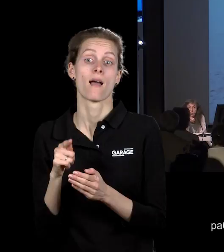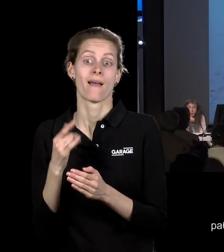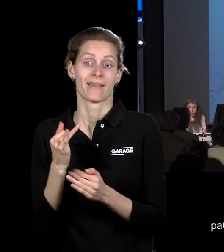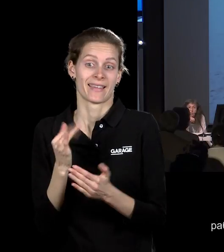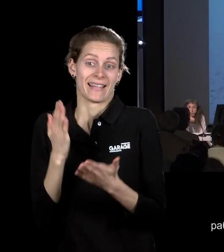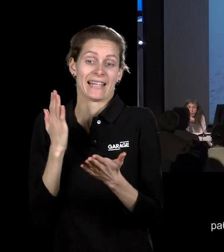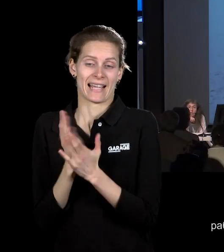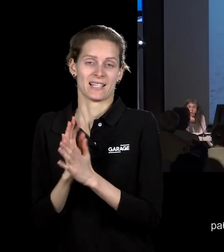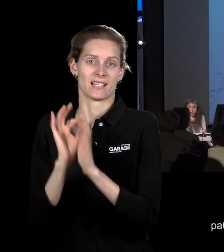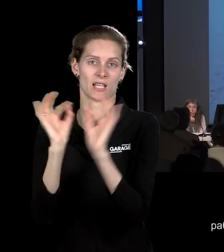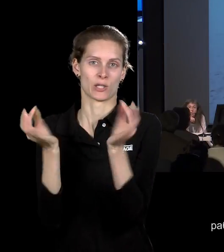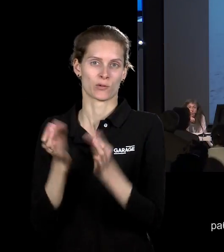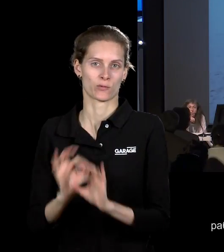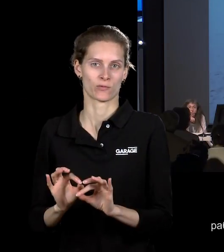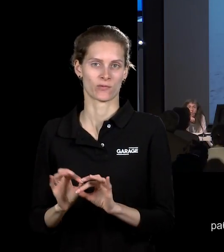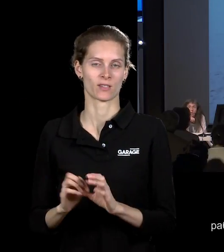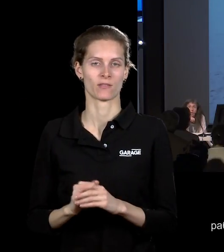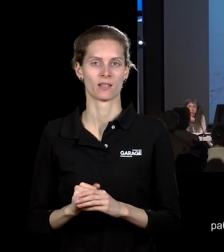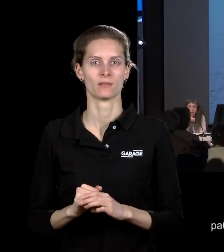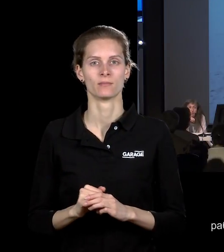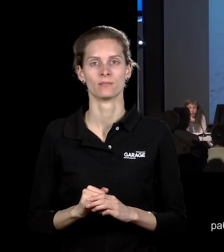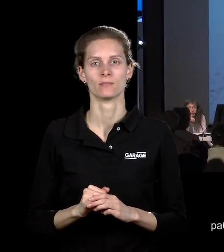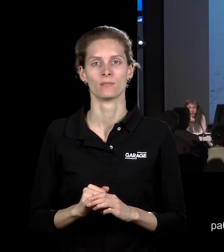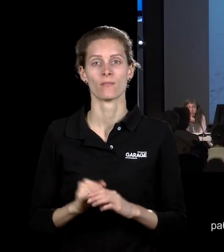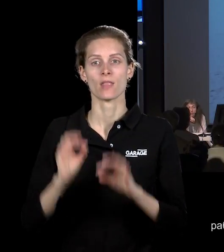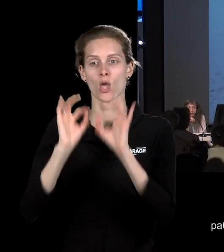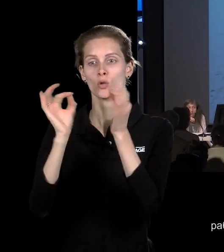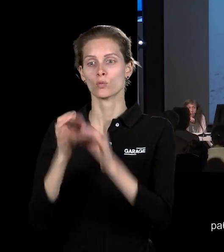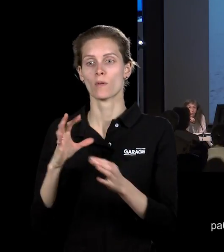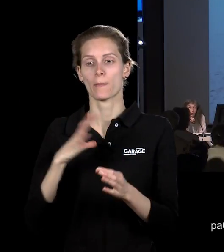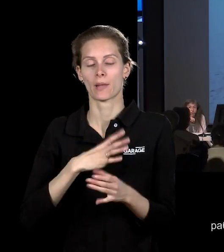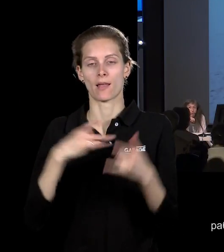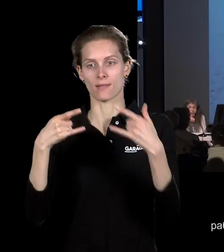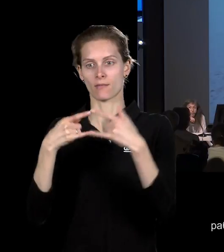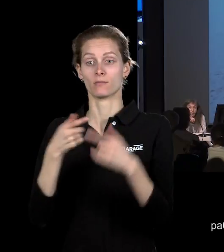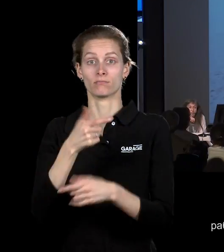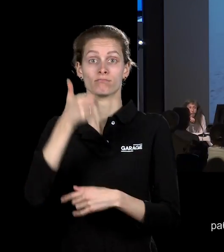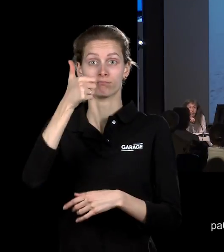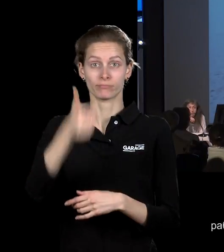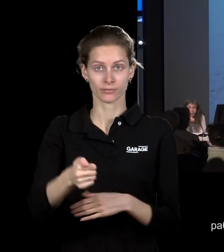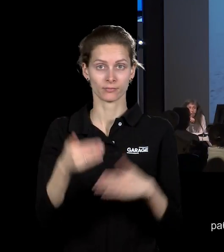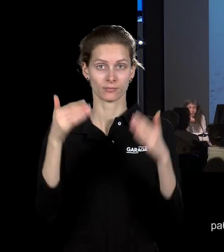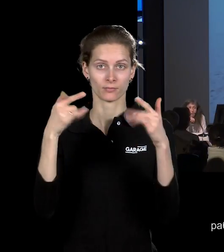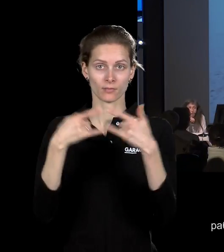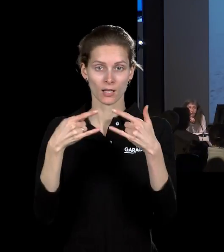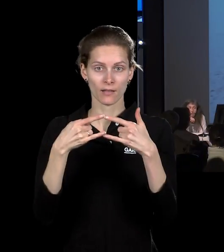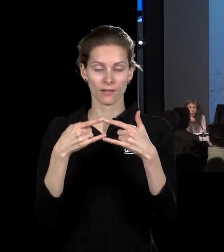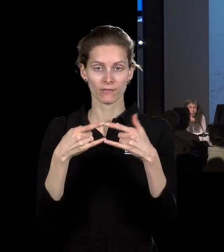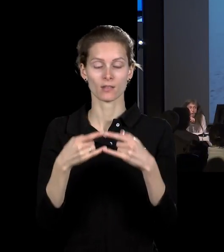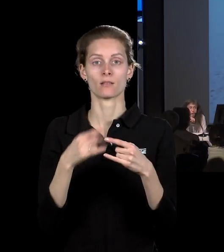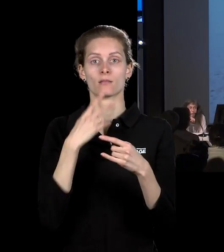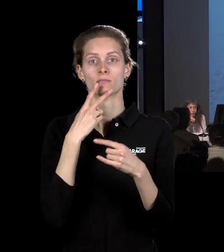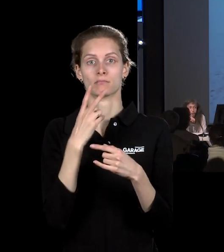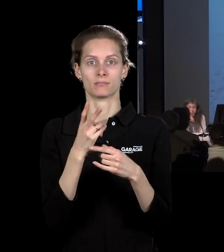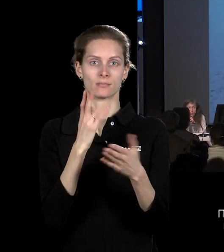искусством, потому что произведение искусства существовало на экране телевизора, когда вы включаете телевизор, и переставало существовать, когда вы